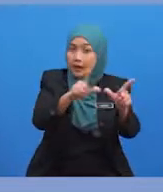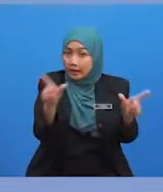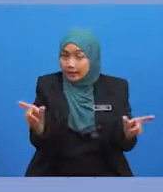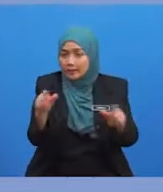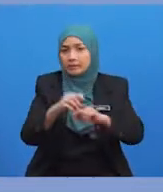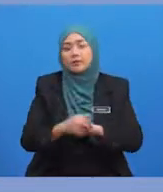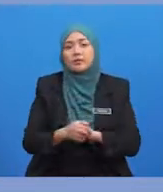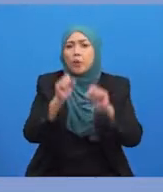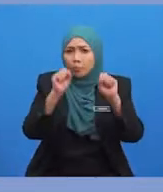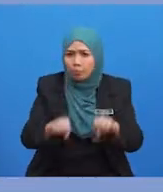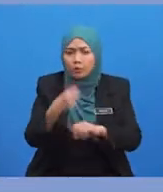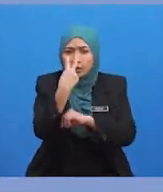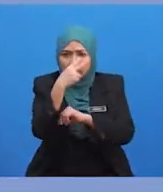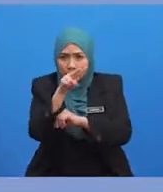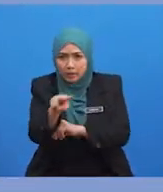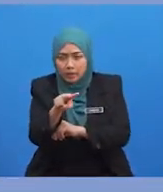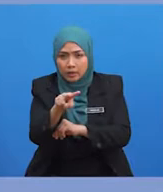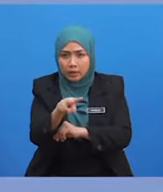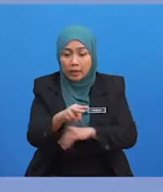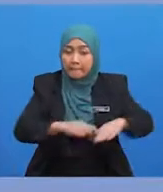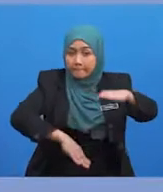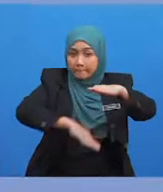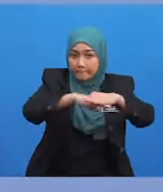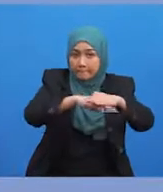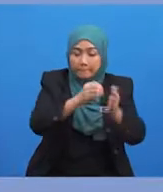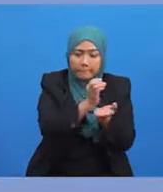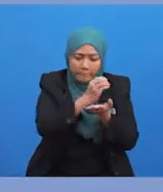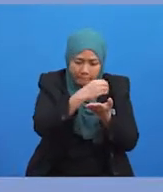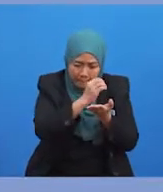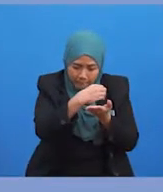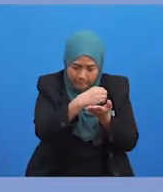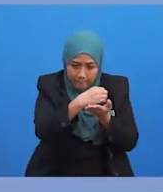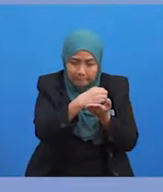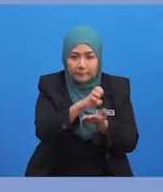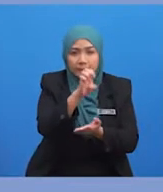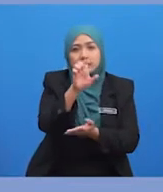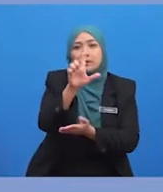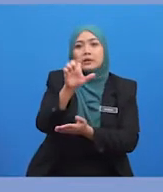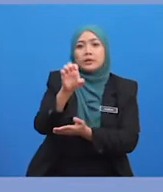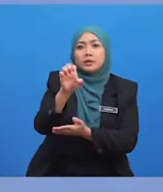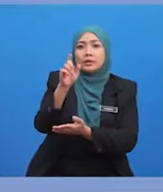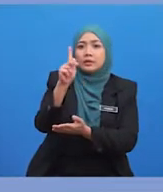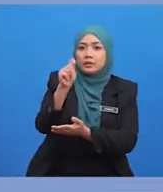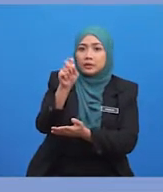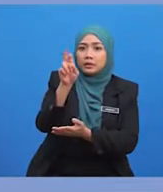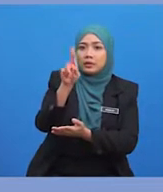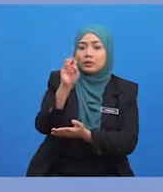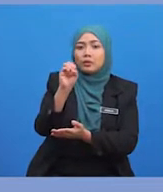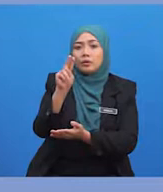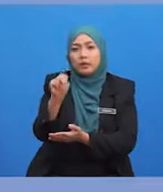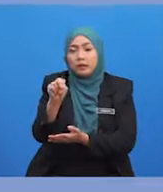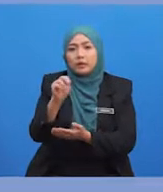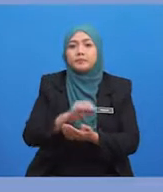influenza. Lihatlah jenis-jenis virus pada gambar yang ditunjukkan. Virus